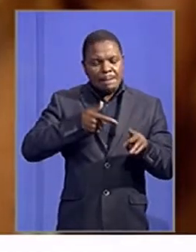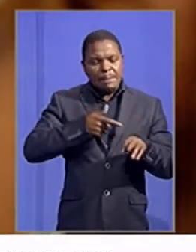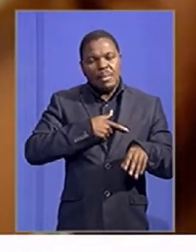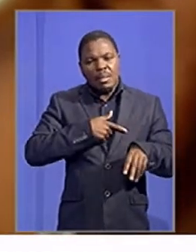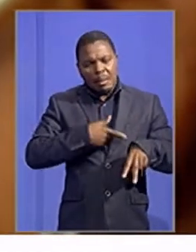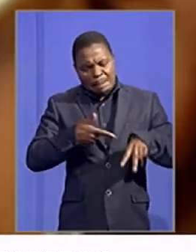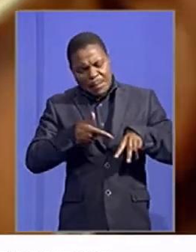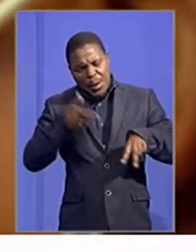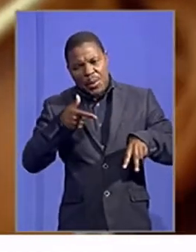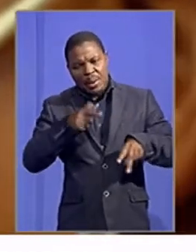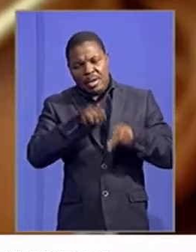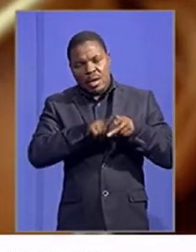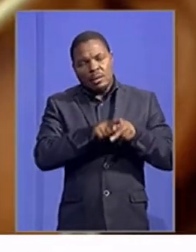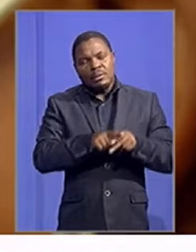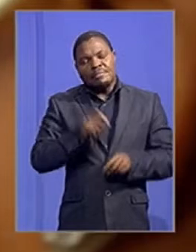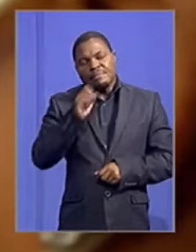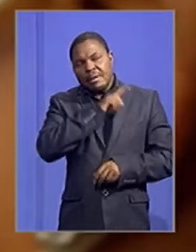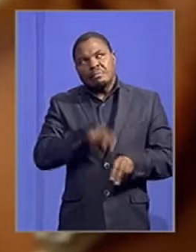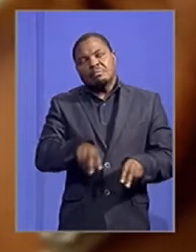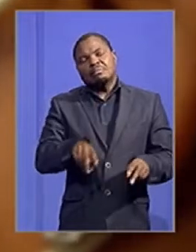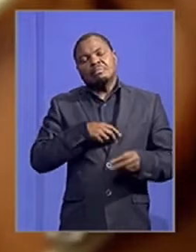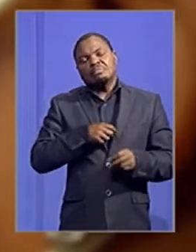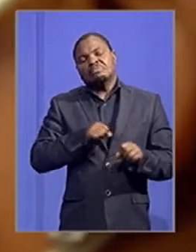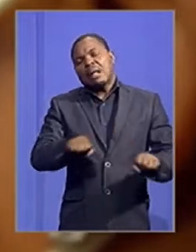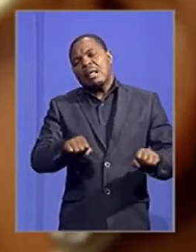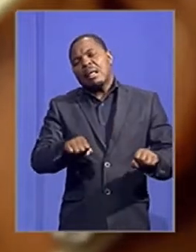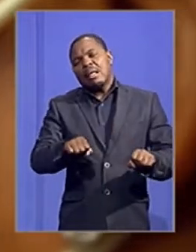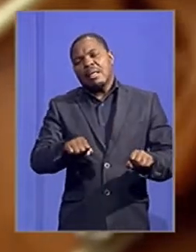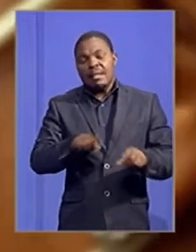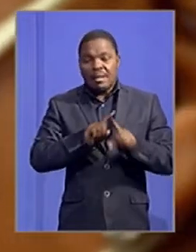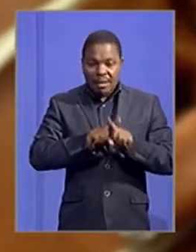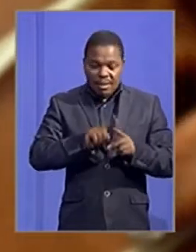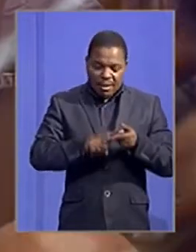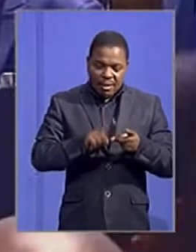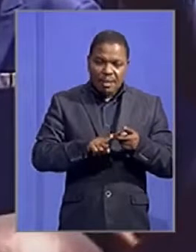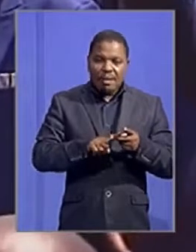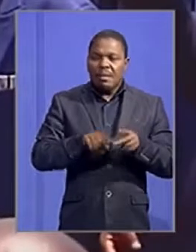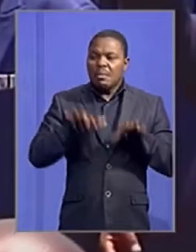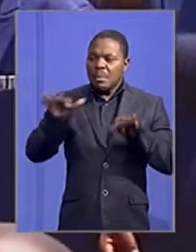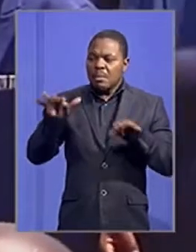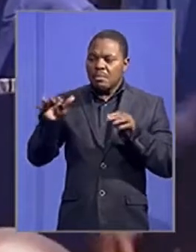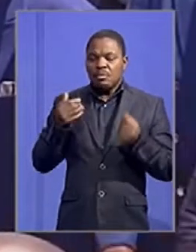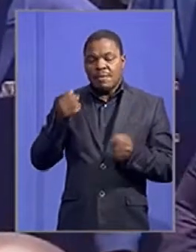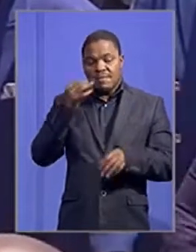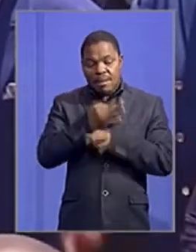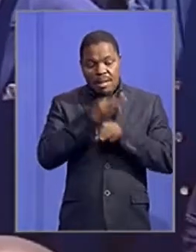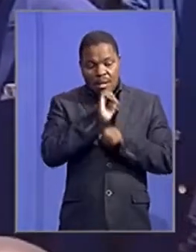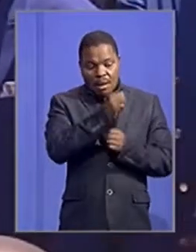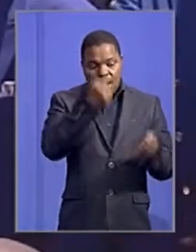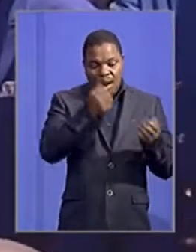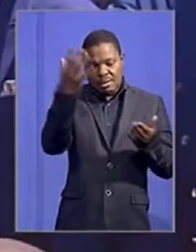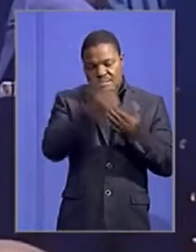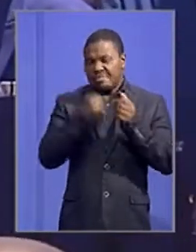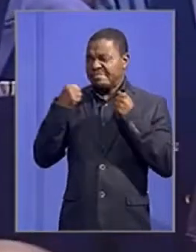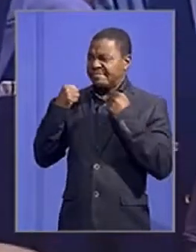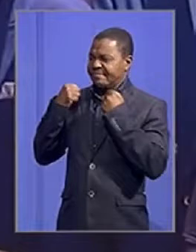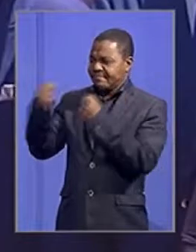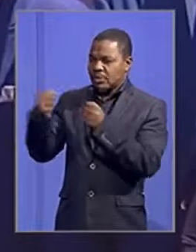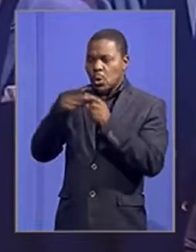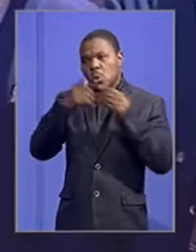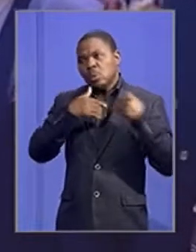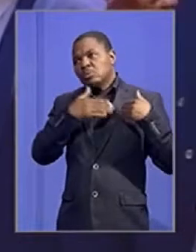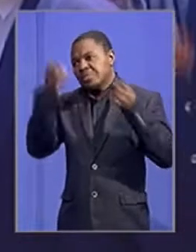rapalala fa fatshe jaaka ikete o sule. Morago ga gore batlhasedi ba ngwege ka sejanaga sa rragwe a rona itse se baagisane